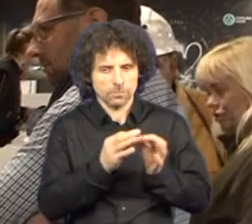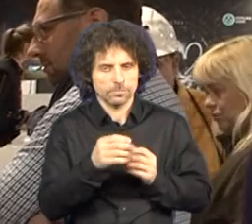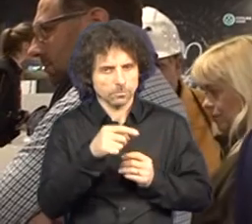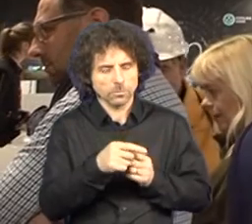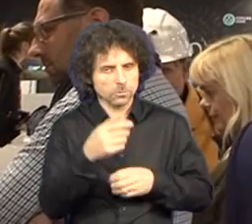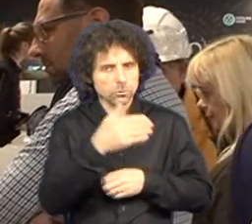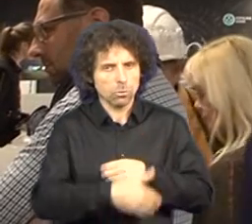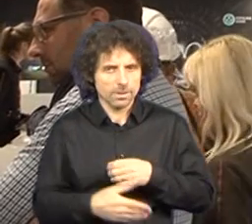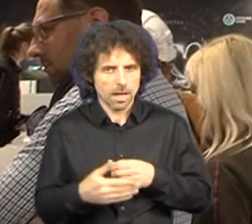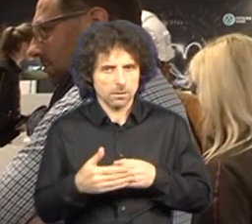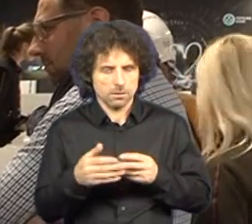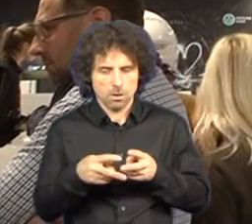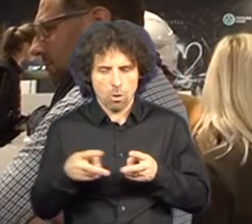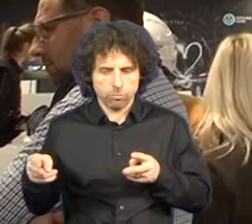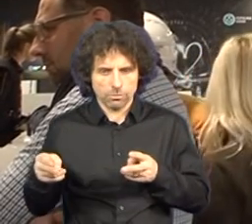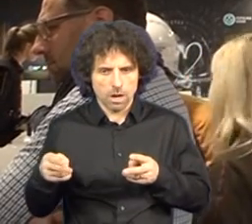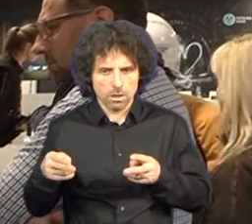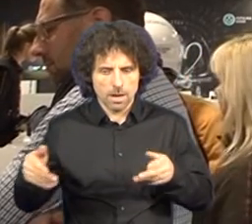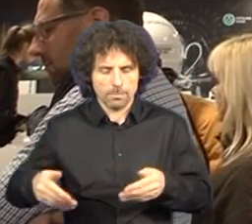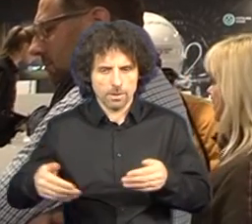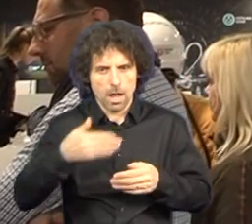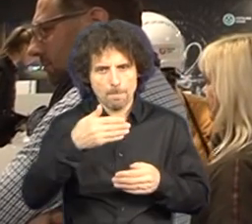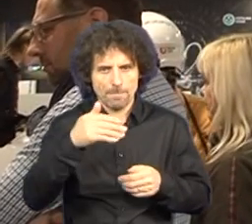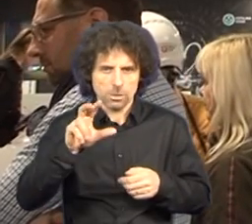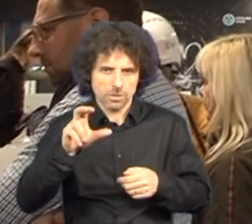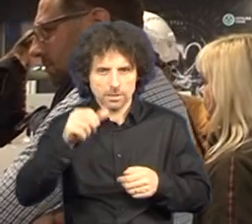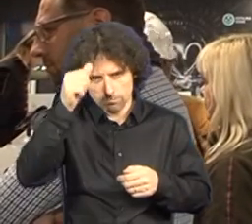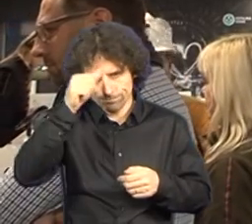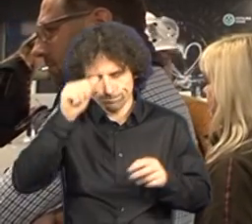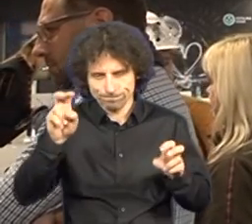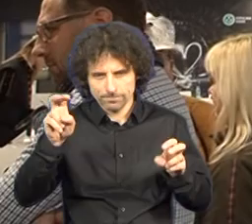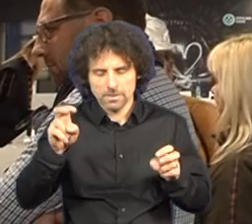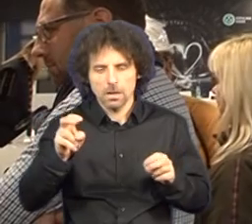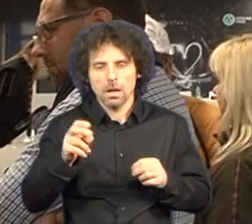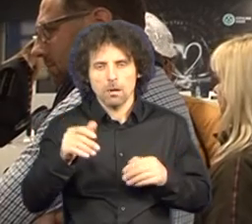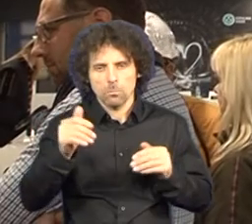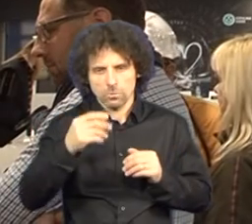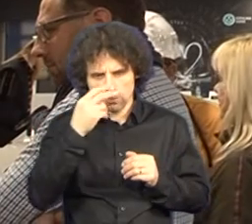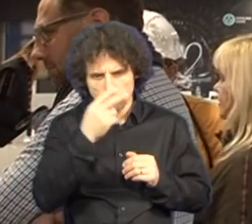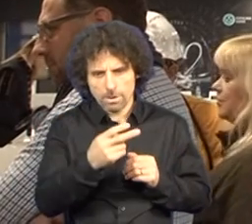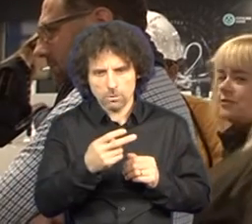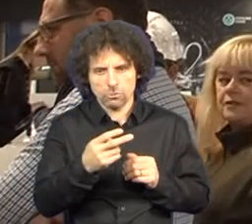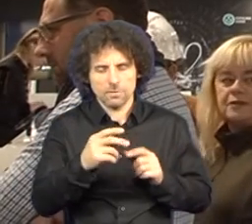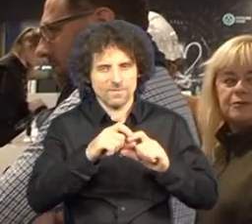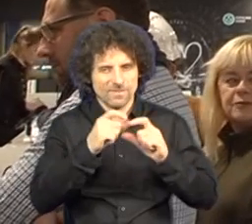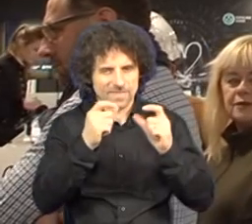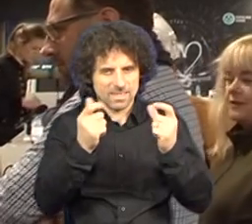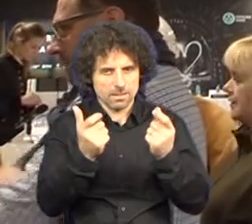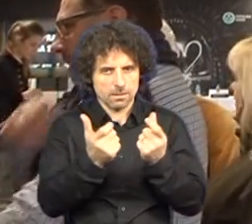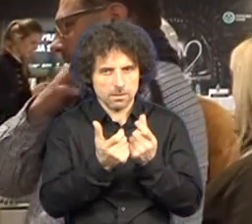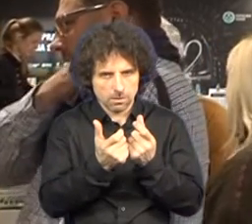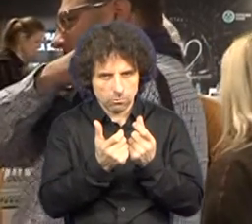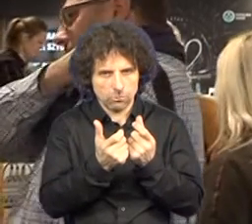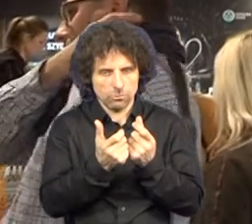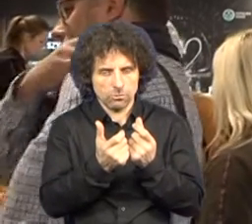to ostatni obszar eksploatacji kopalni M300, który będzie można zobaczyć prawie w takim stanie, w jakim